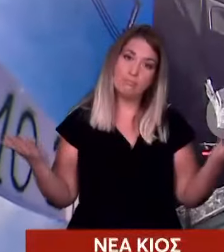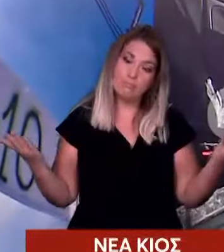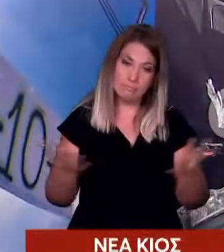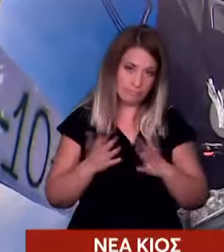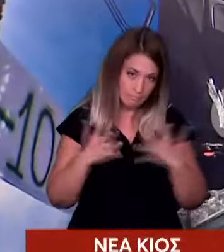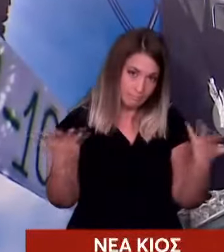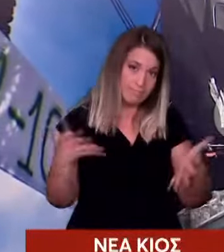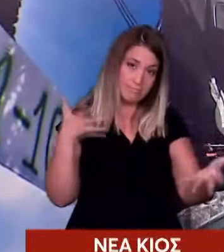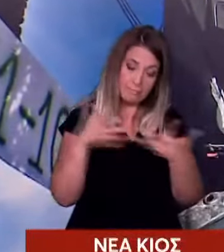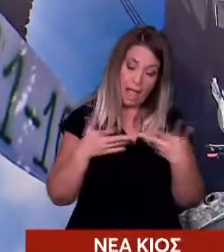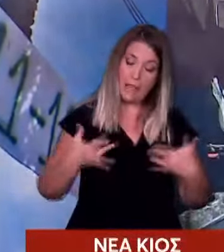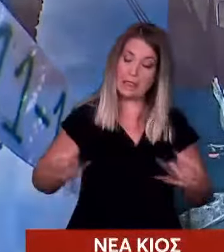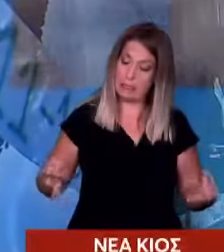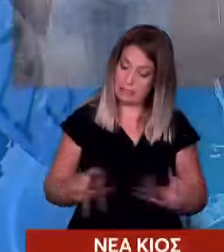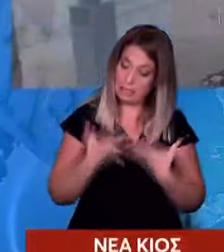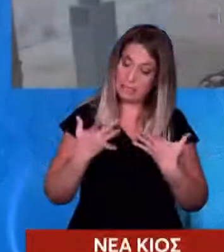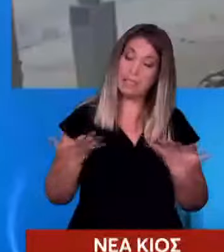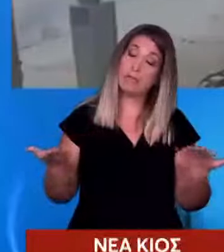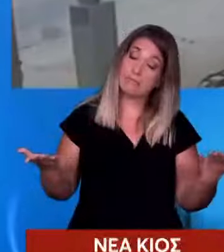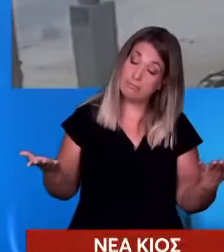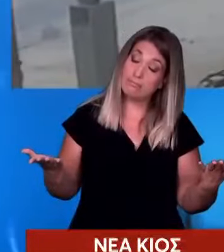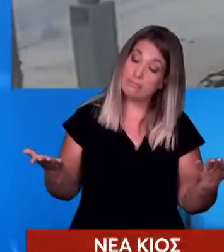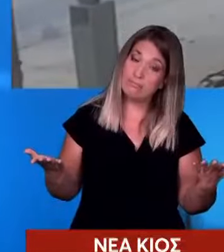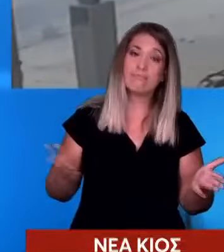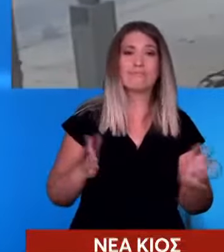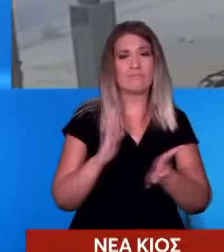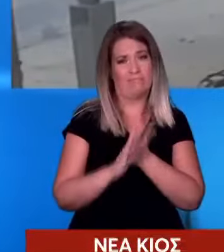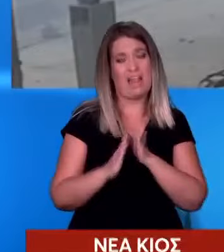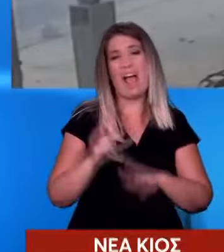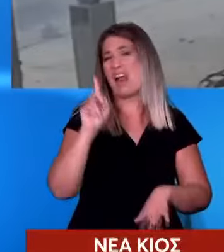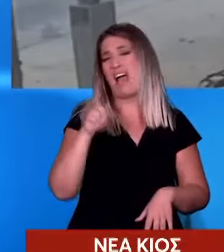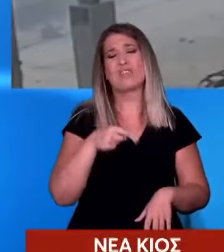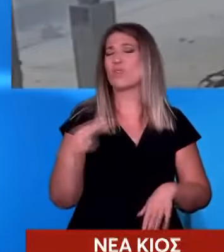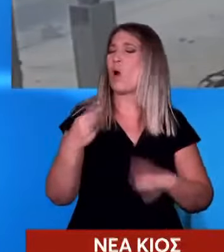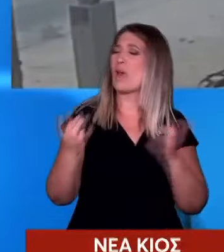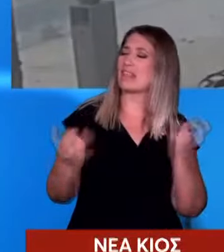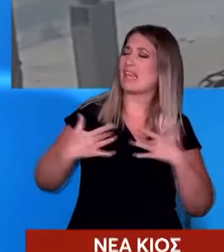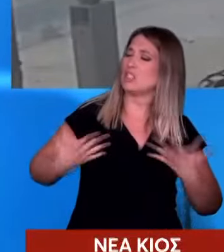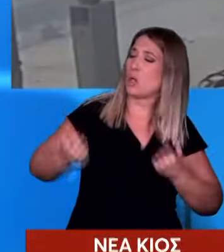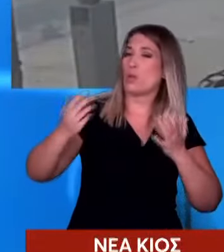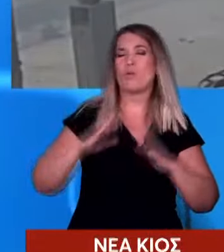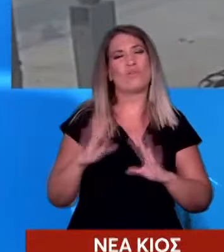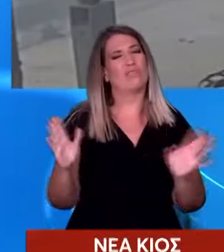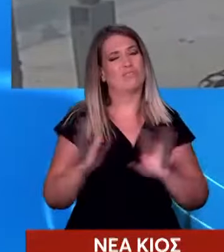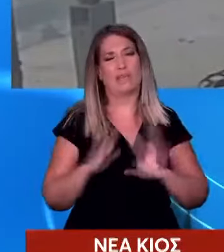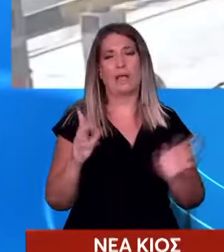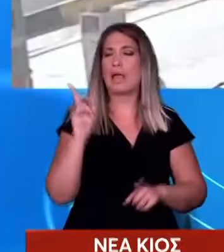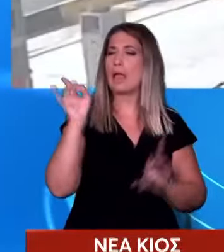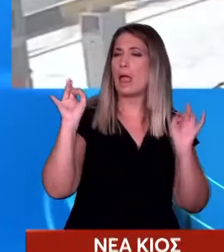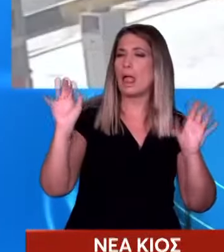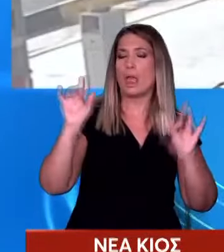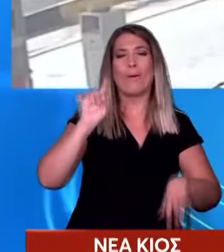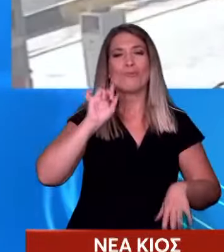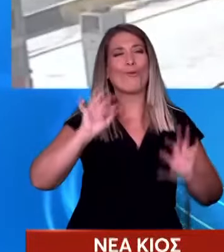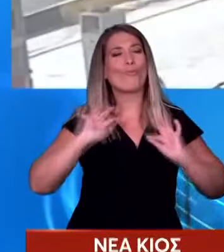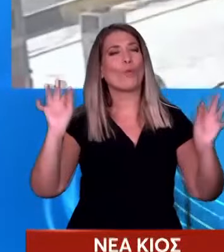ατυχία μου, έτσι. Σίγουρα. Το θέμα είναι να σταματήσει αυτό το πράγμα να γίνεται. Δηλαδή, η ατιμορρησία πρέπει να σταματήσει εδώ.